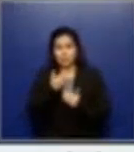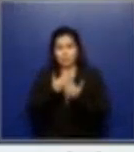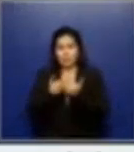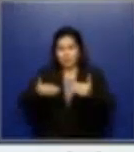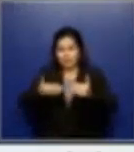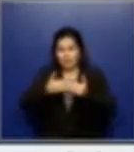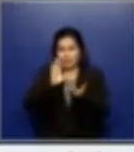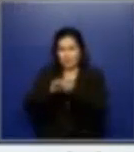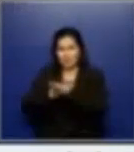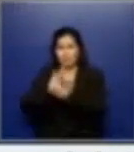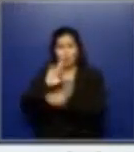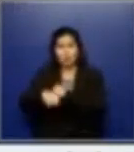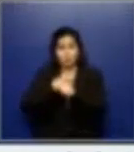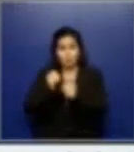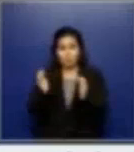ครับ